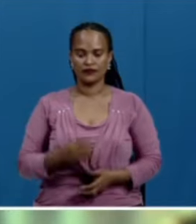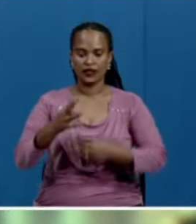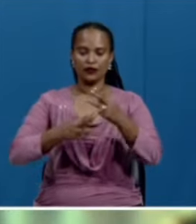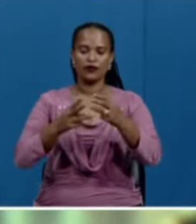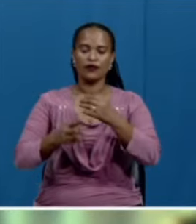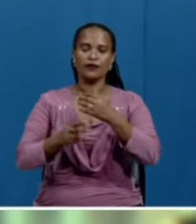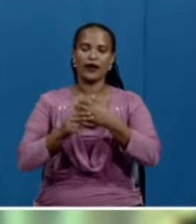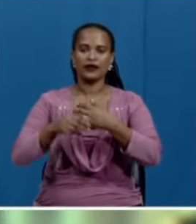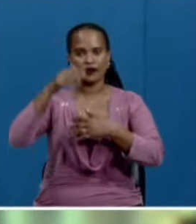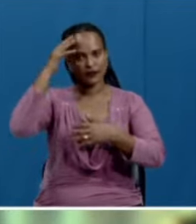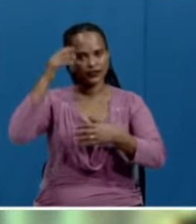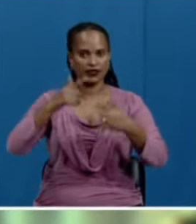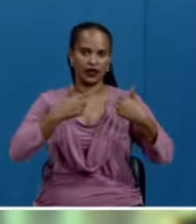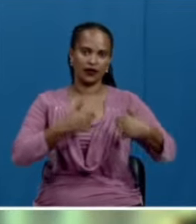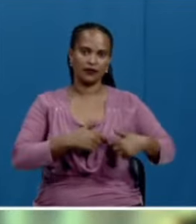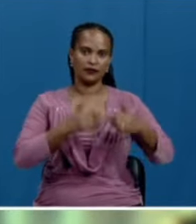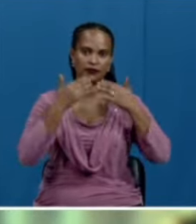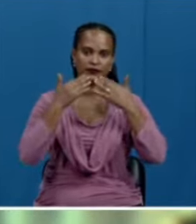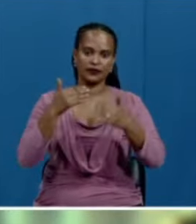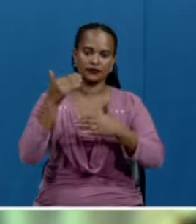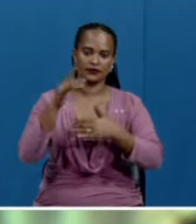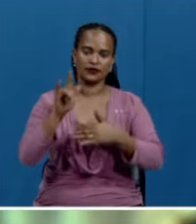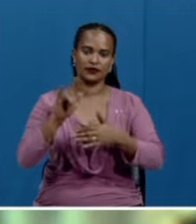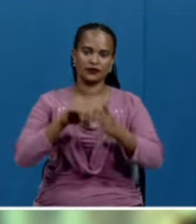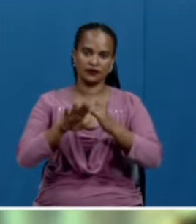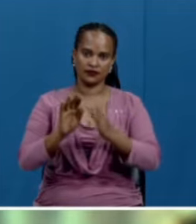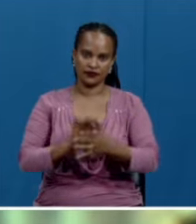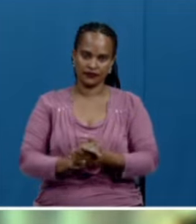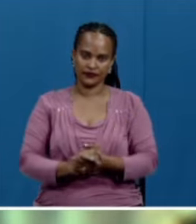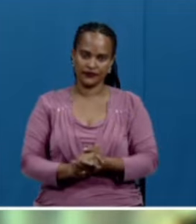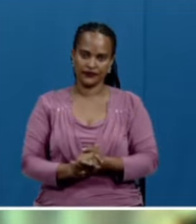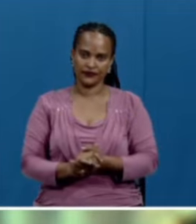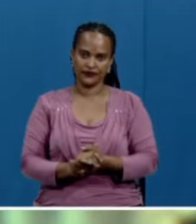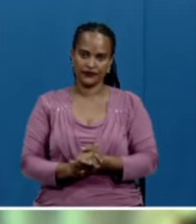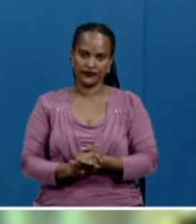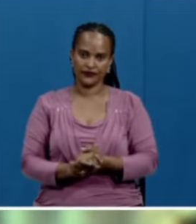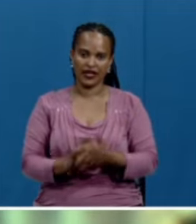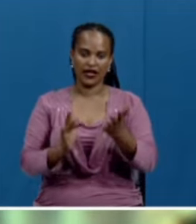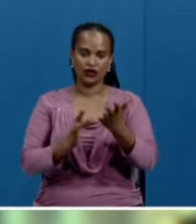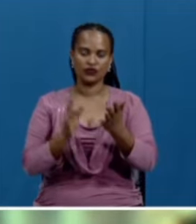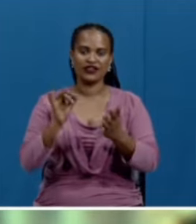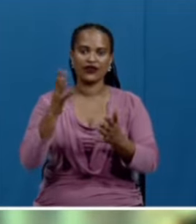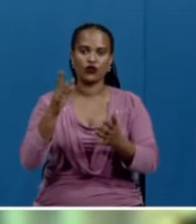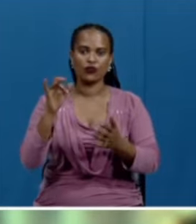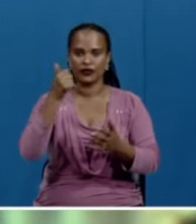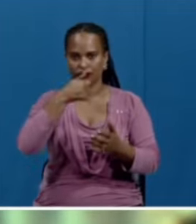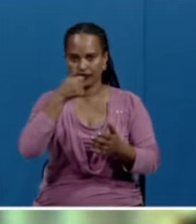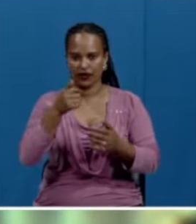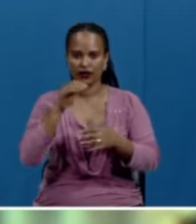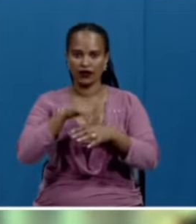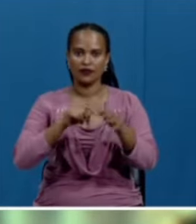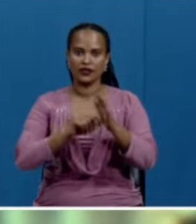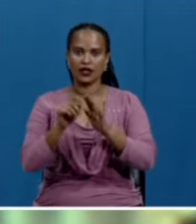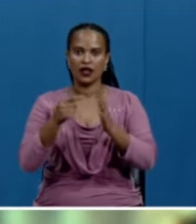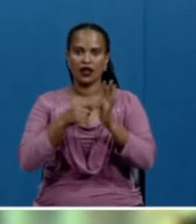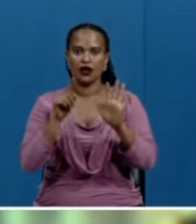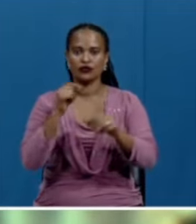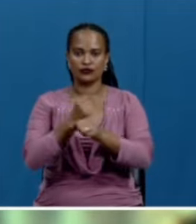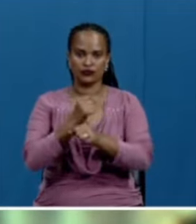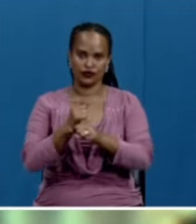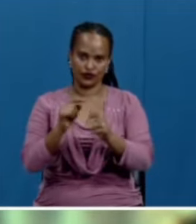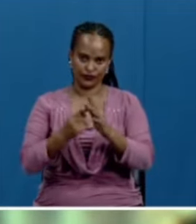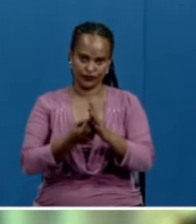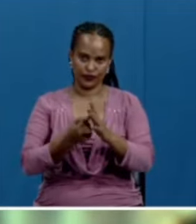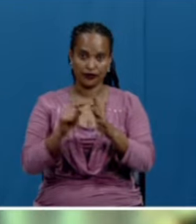ዓለም ለኸ ባንኪ ኣንበሳ ካብ ልቢ ብምስጋና ብዝቕፅል ዜና ክሰግር ኔትወርክ ሳፋሪኮም ኢትዮጵያ ኣብ ትግራይ ዕላዊ ስርሑ ጀሚሩ